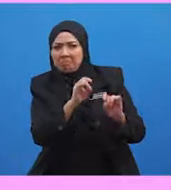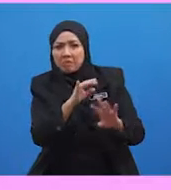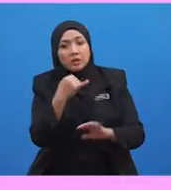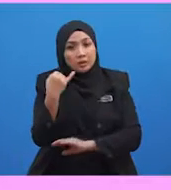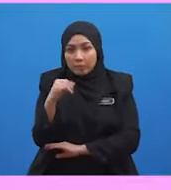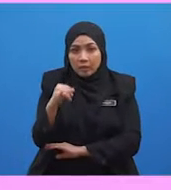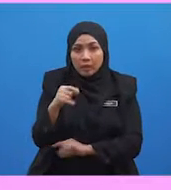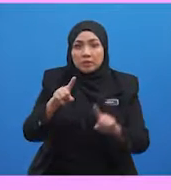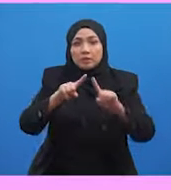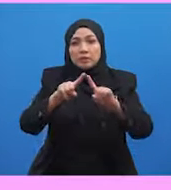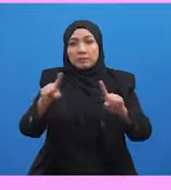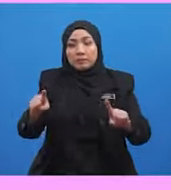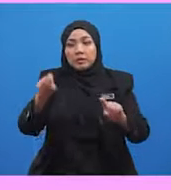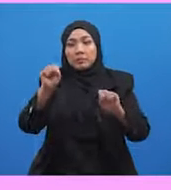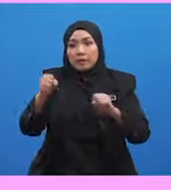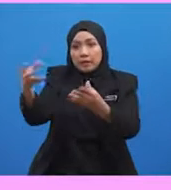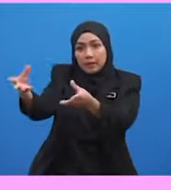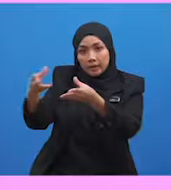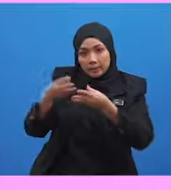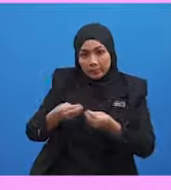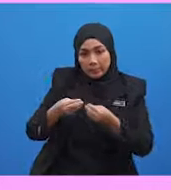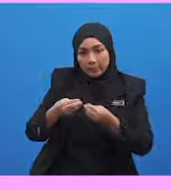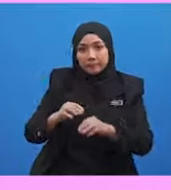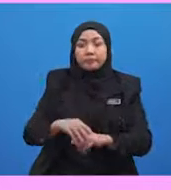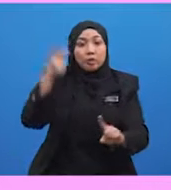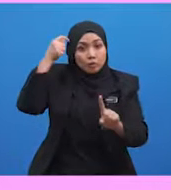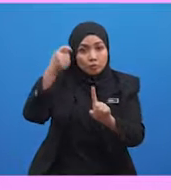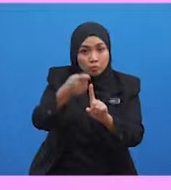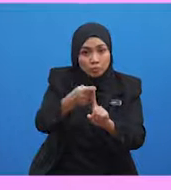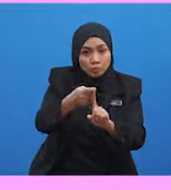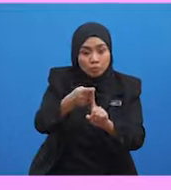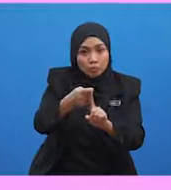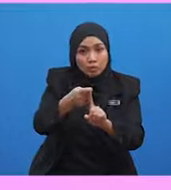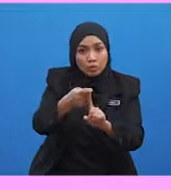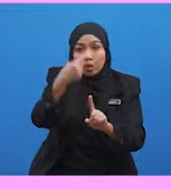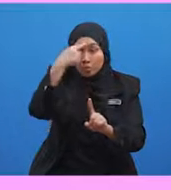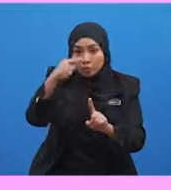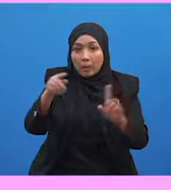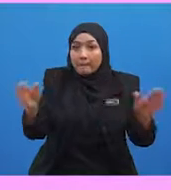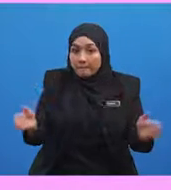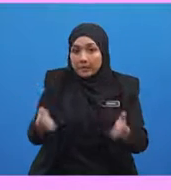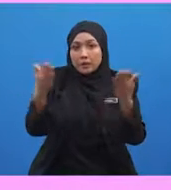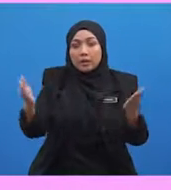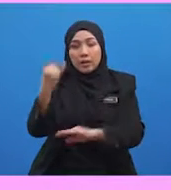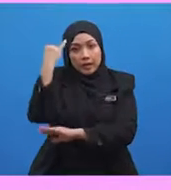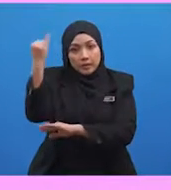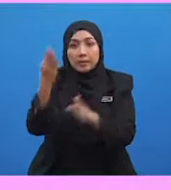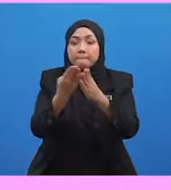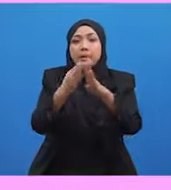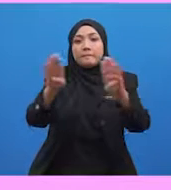tujuan sumbang saran dijalankan adalah untuk menggalakkan idea yang